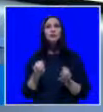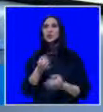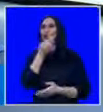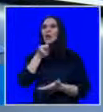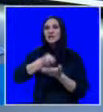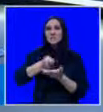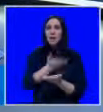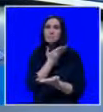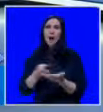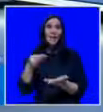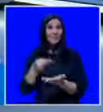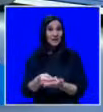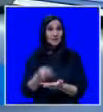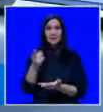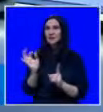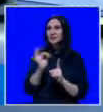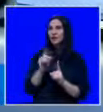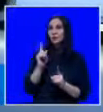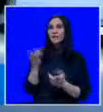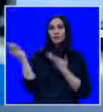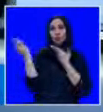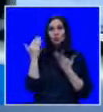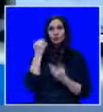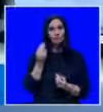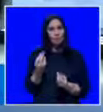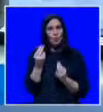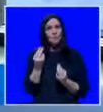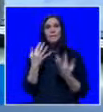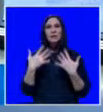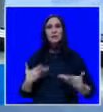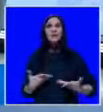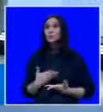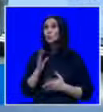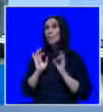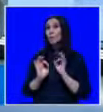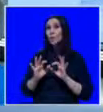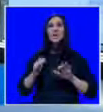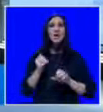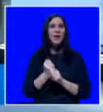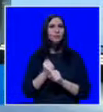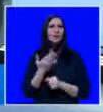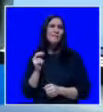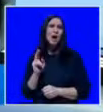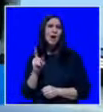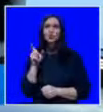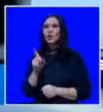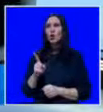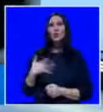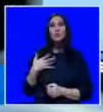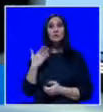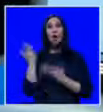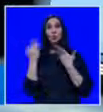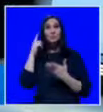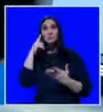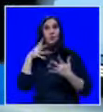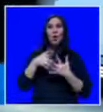така нататък. Но за тази цел трябва да си учи добре математика и да се интересуваш от подобни работи. Сега, Няма как човек, който иска да учи психология, да